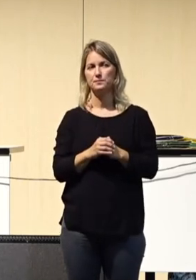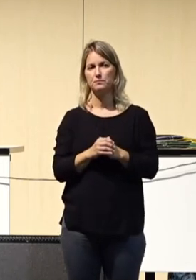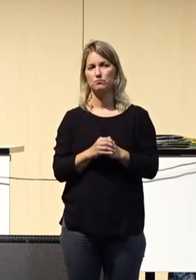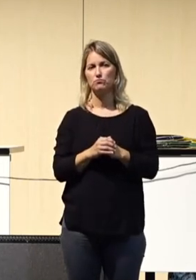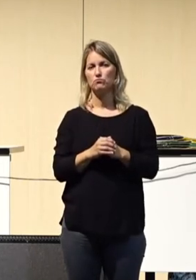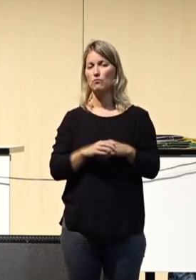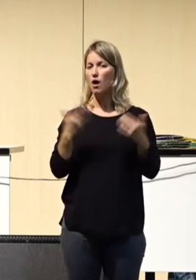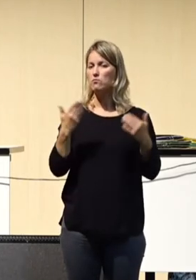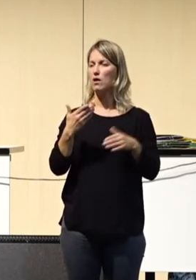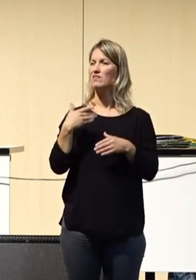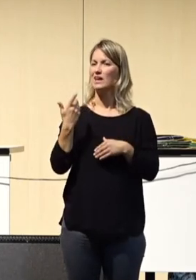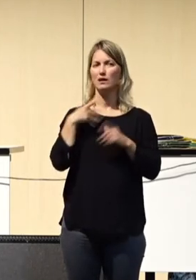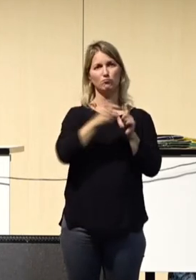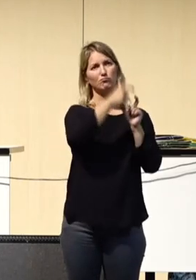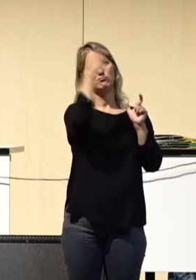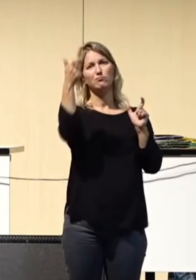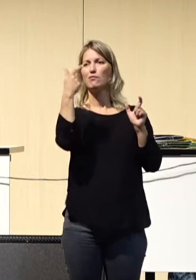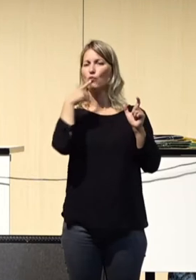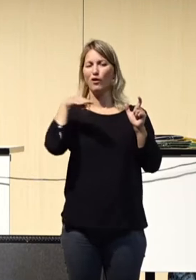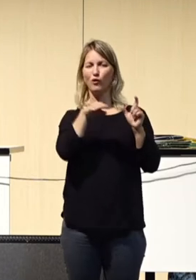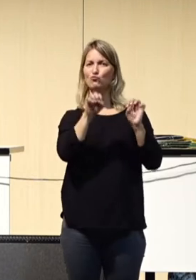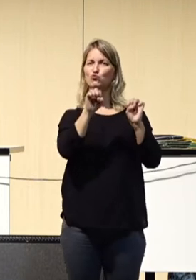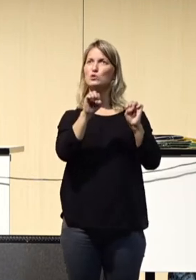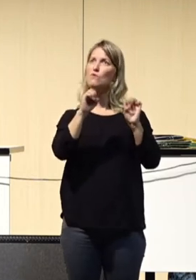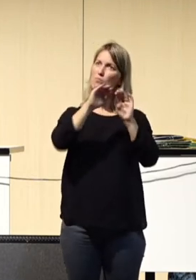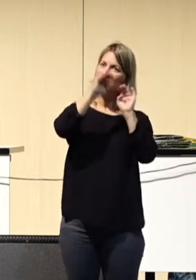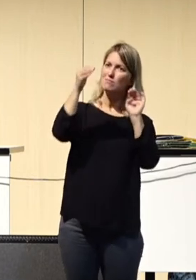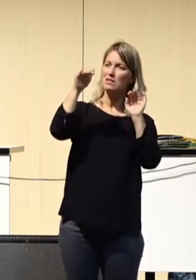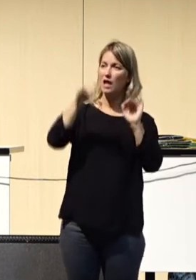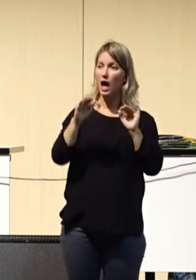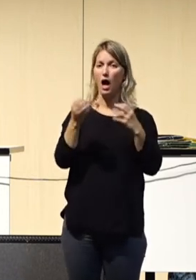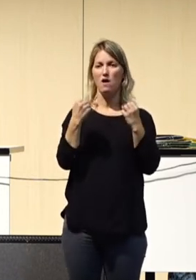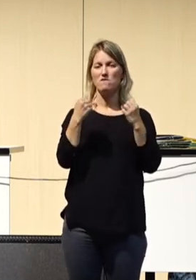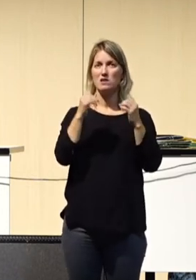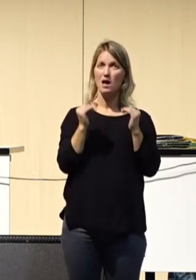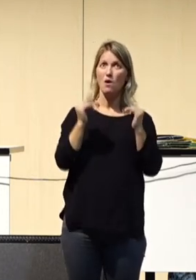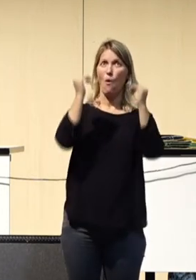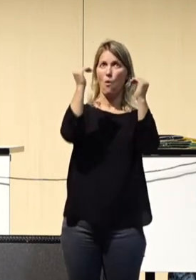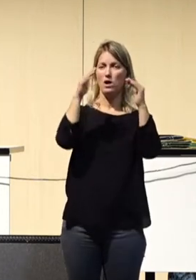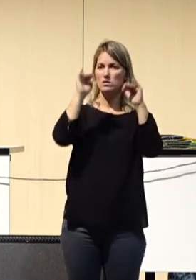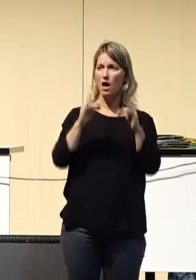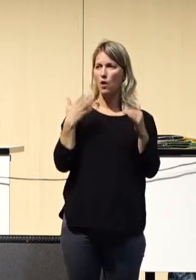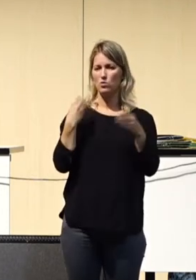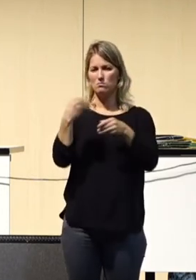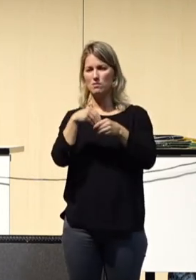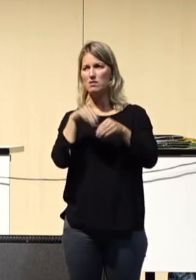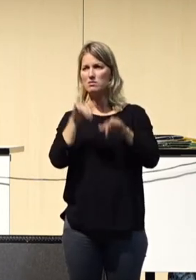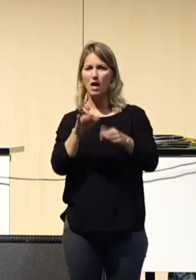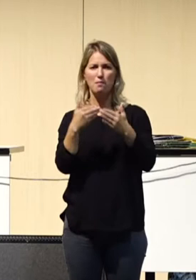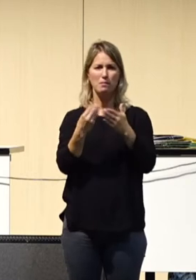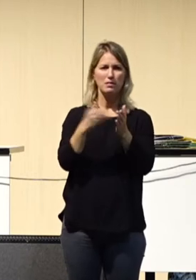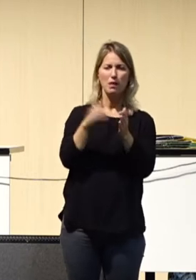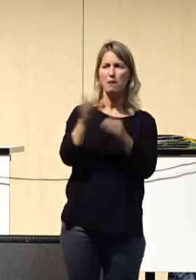überdachter Dauerstellplatz, um die Wagen zu schützen. Und aufgrund der Höhe der Fahrzeuge und der befindlichen Utensilien, wie zum Beispiel Gasflaschen